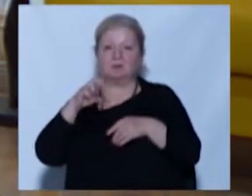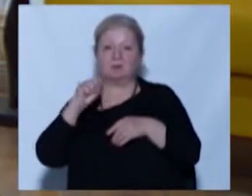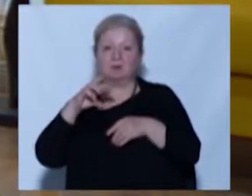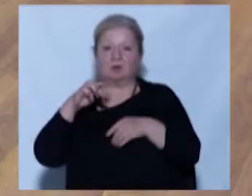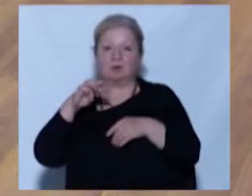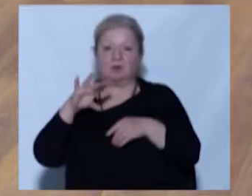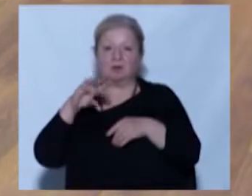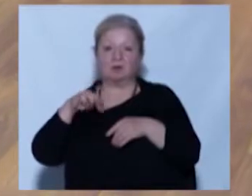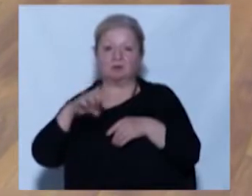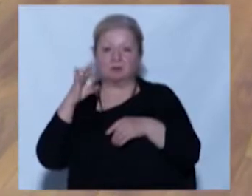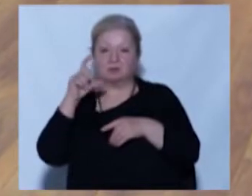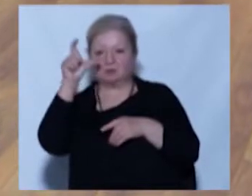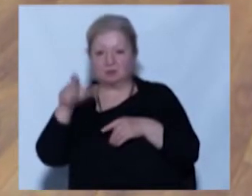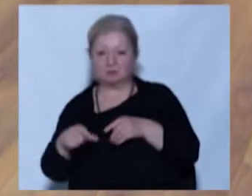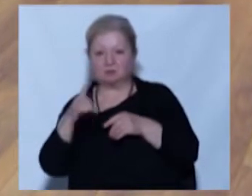მემატიანე.